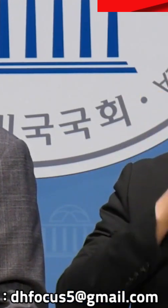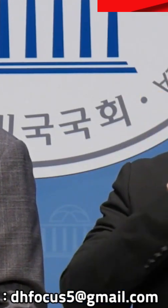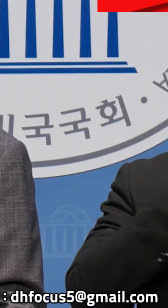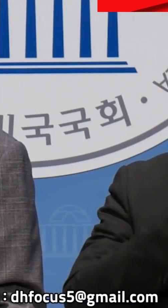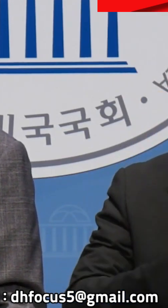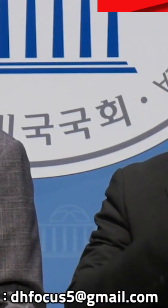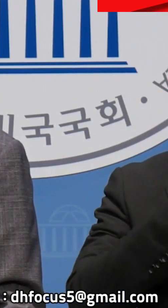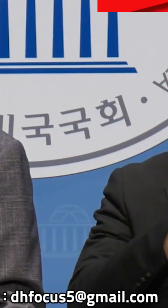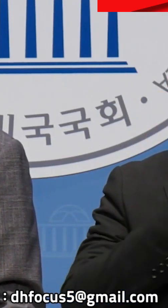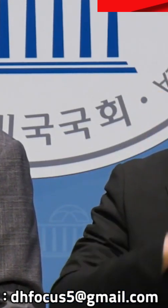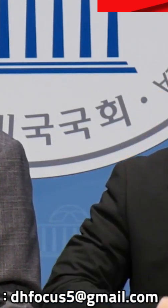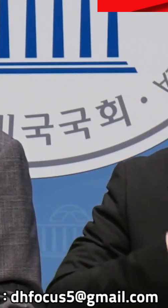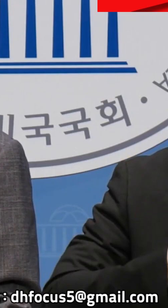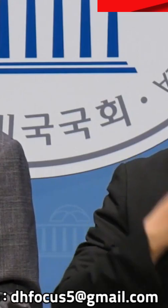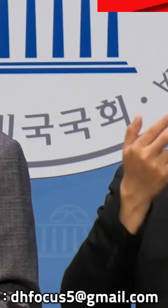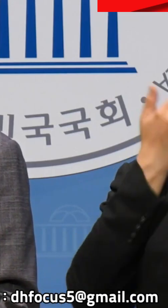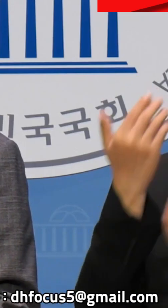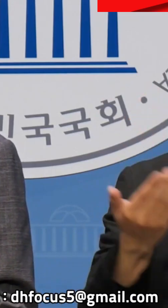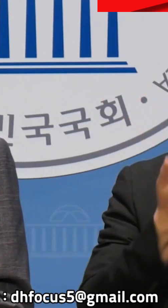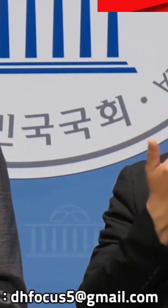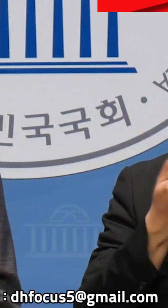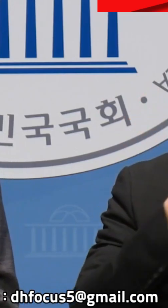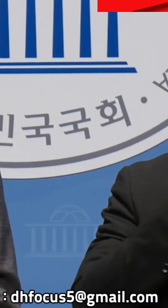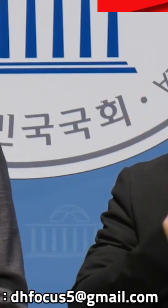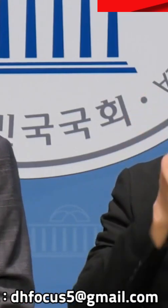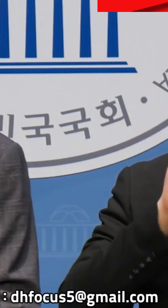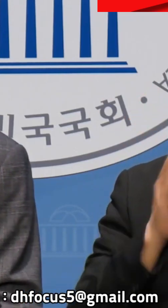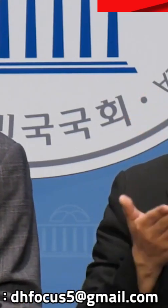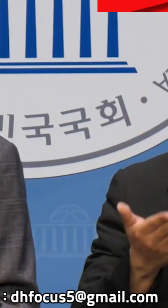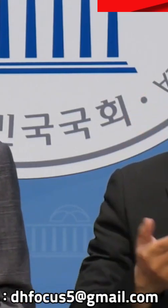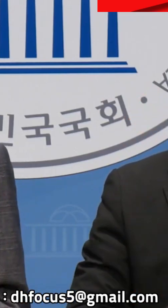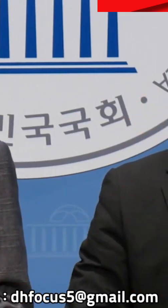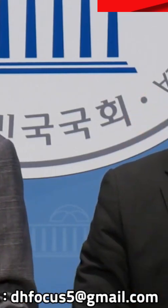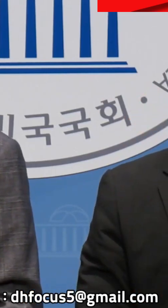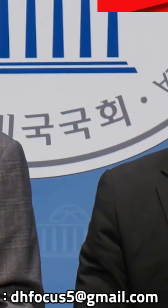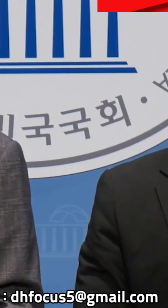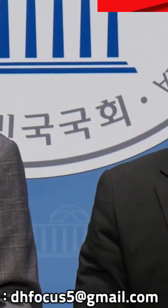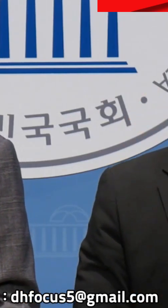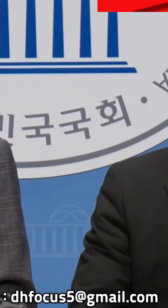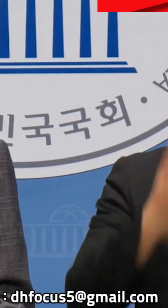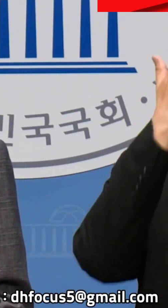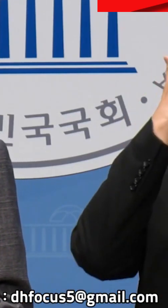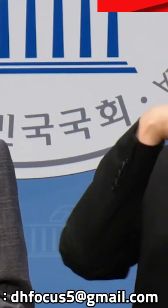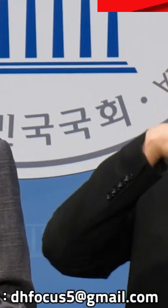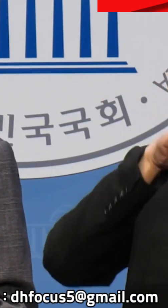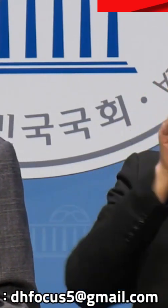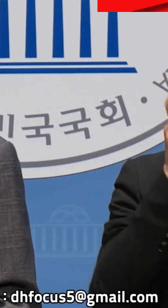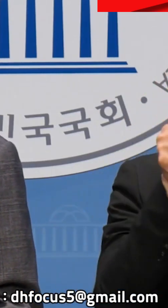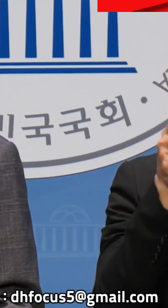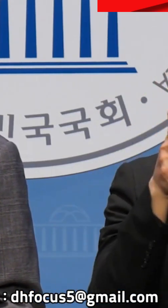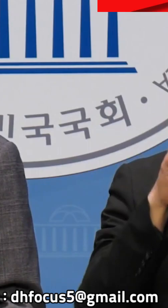것을 촉구하자 마련된 것입니다. 그러면 우리 최재용 목사님의